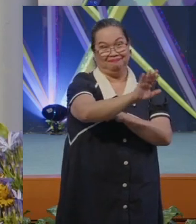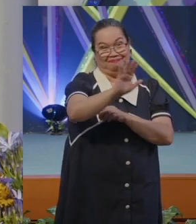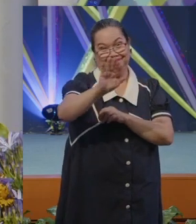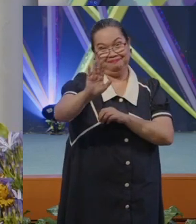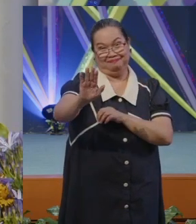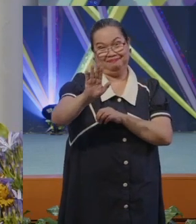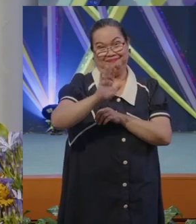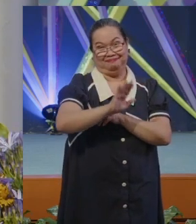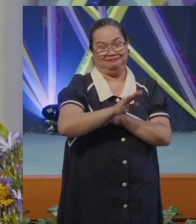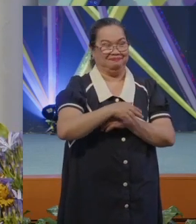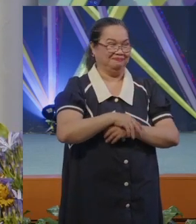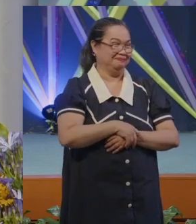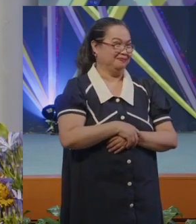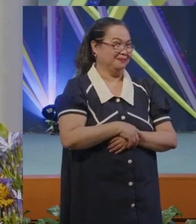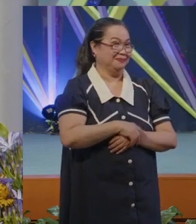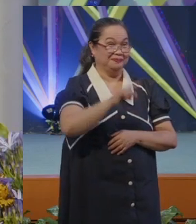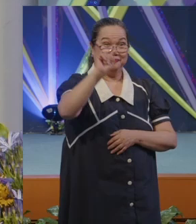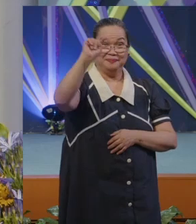Una,